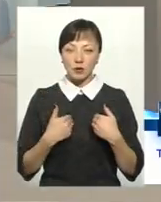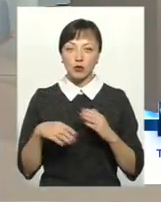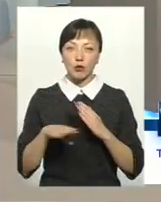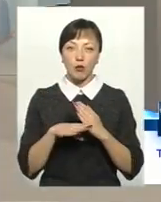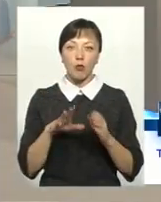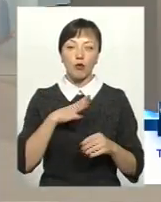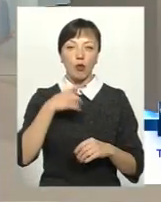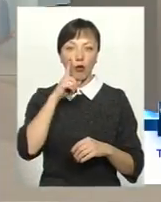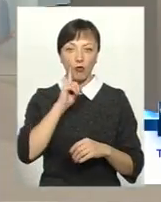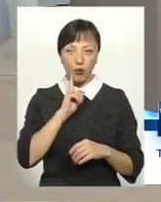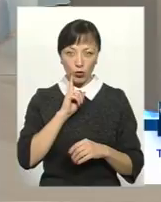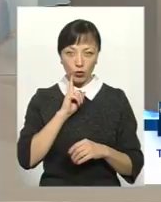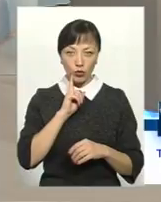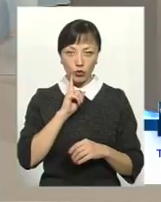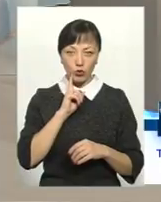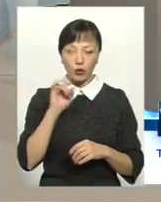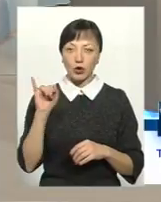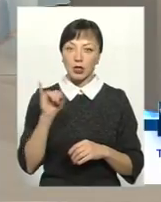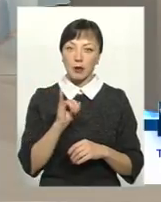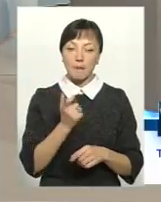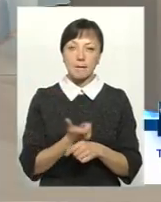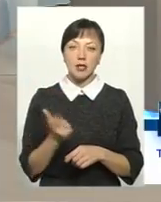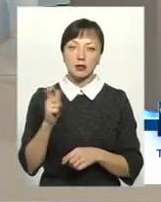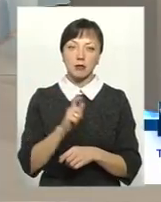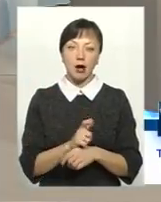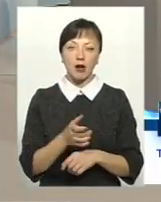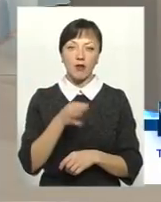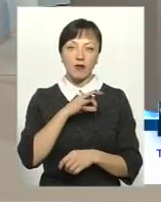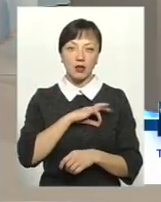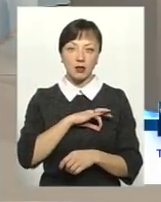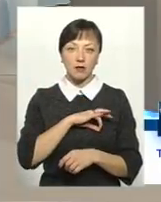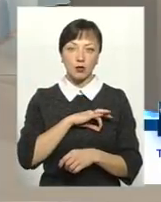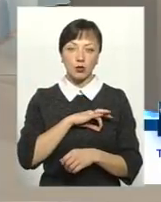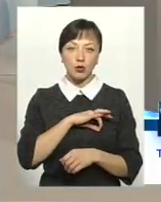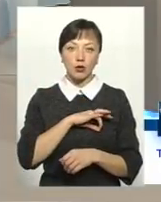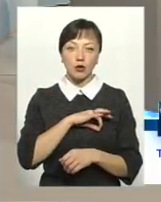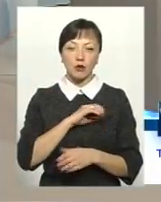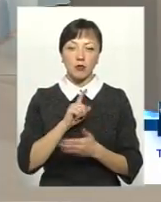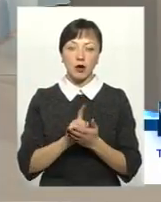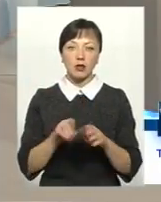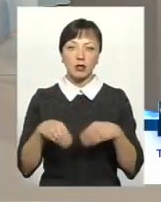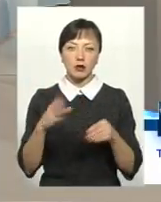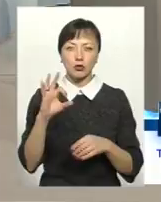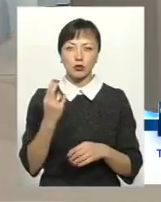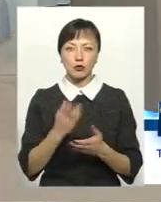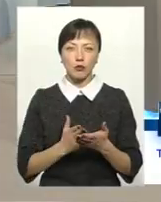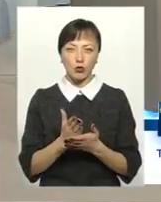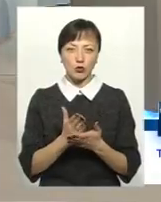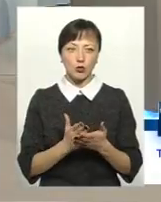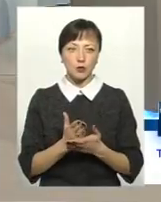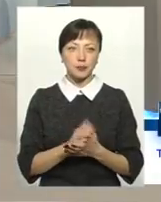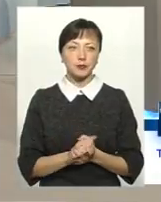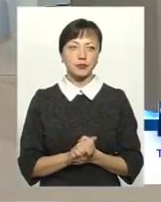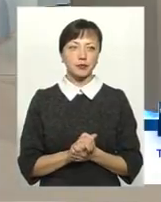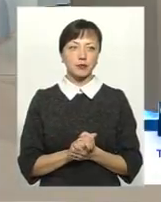допомогою, було комфортно і максимально ефективно мають надатися соціальні послуги.